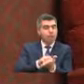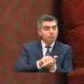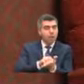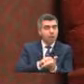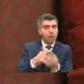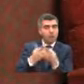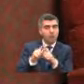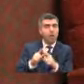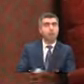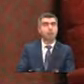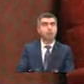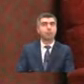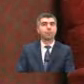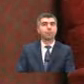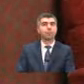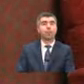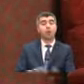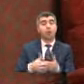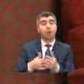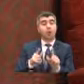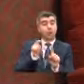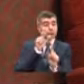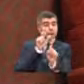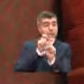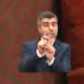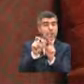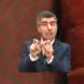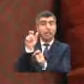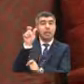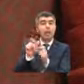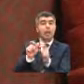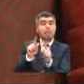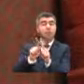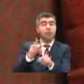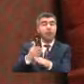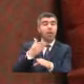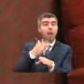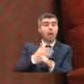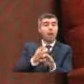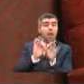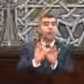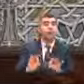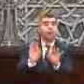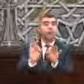ديال التجهيز والماء، على اساس نواكب الناس اللي من قبل اللي قلتي ممكن صغار من قبل. شكرا السيدة كاتبة الدولة.